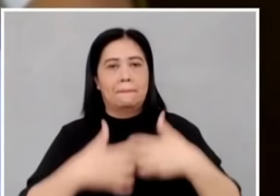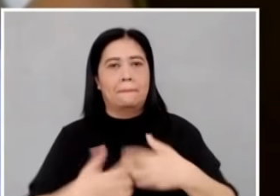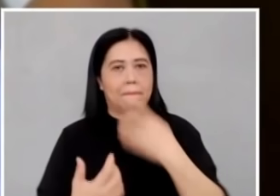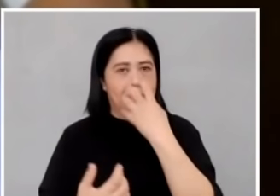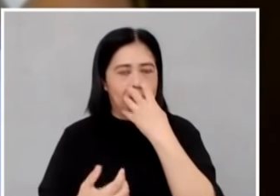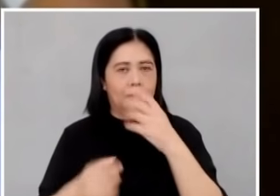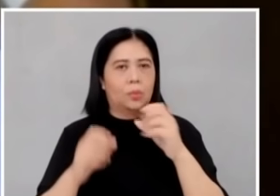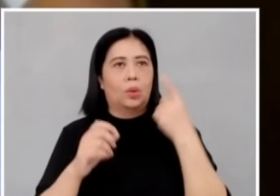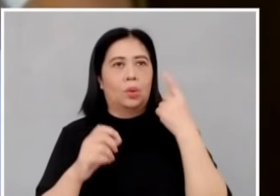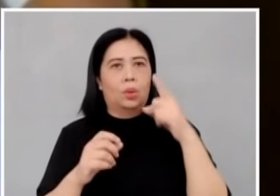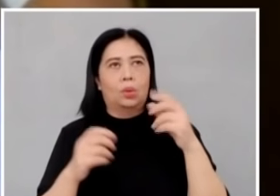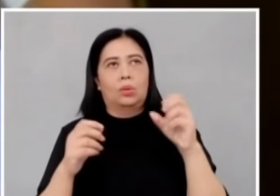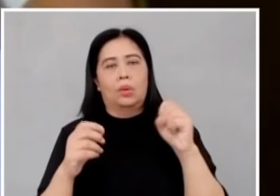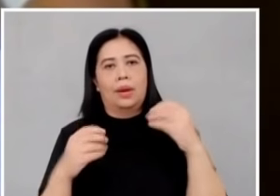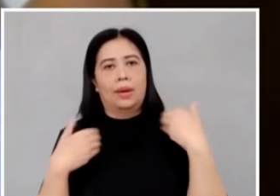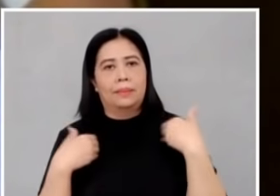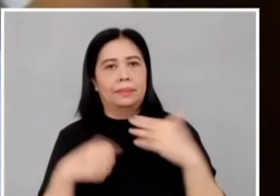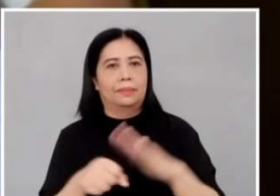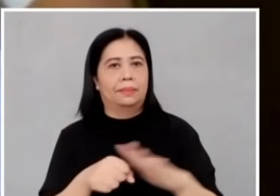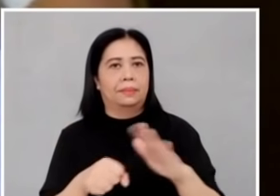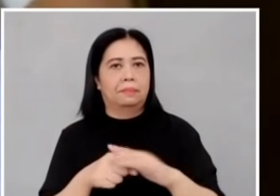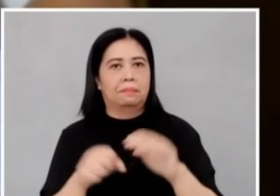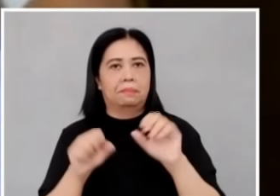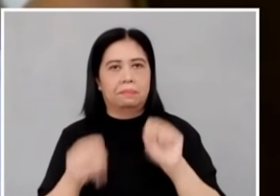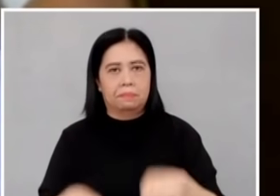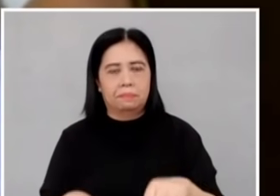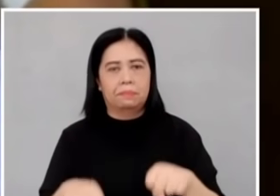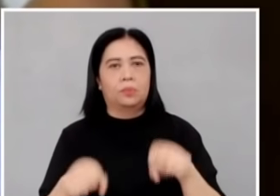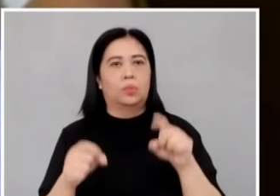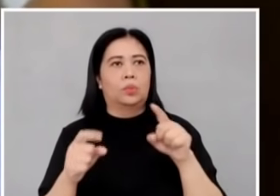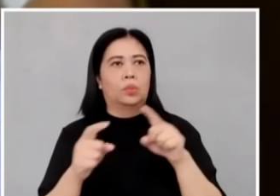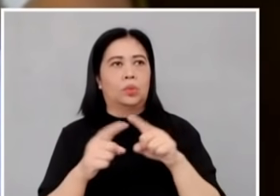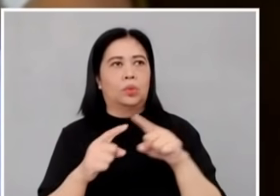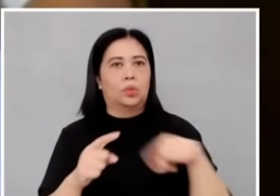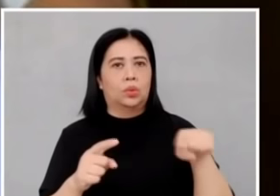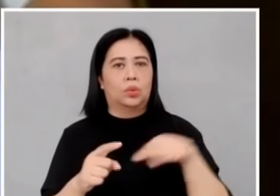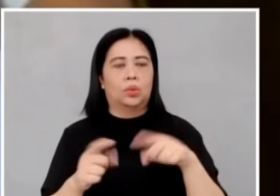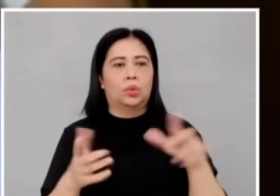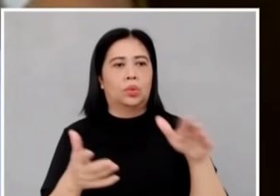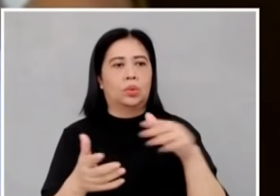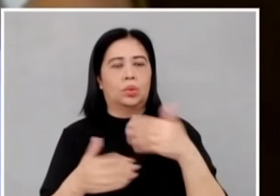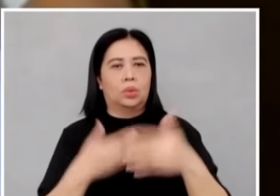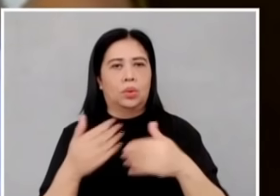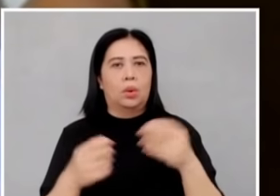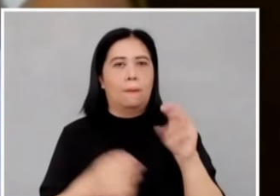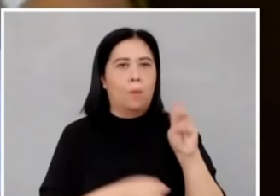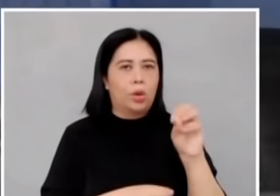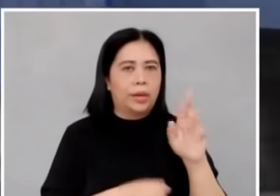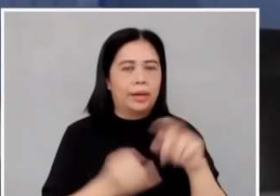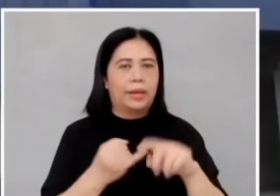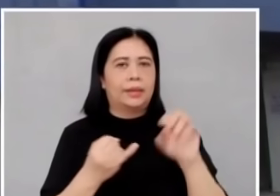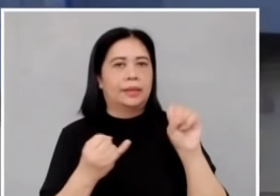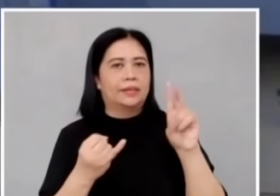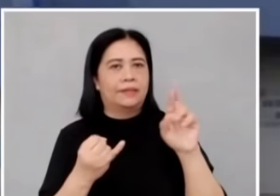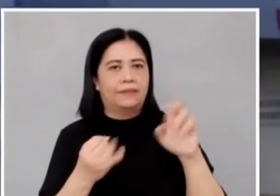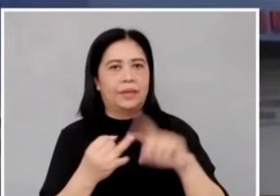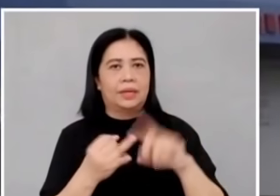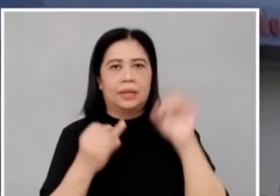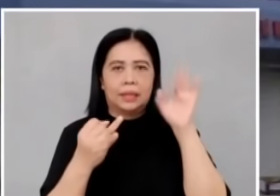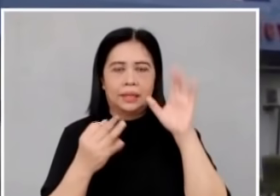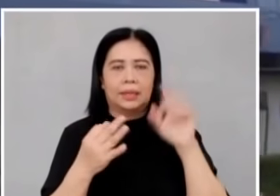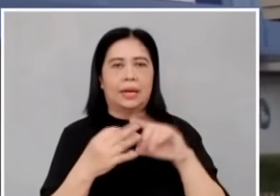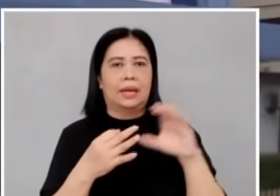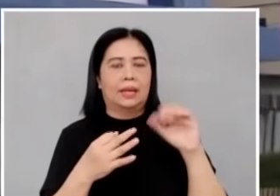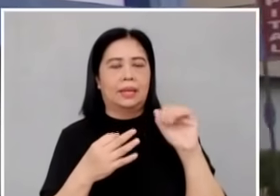upang magkaroon ng sapat na kapasidad para sa atin moderate, severe and critical cases. Ganito na